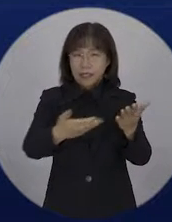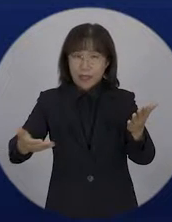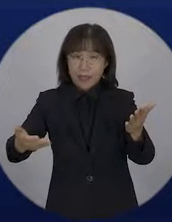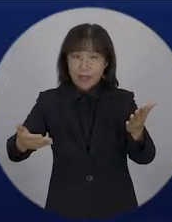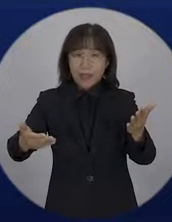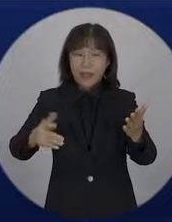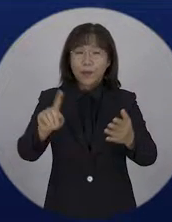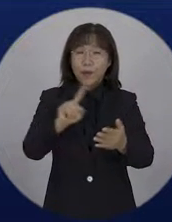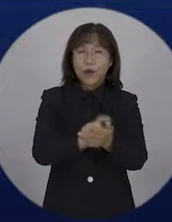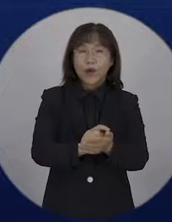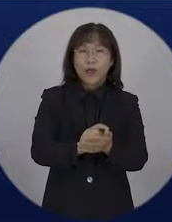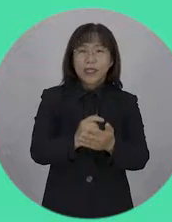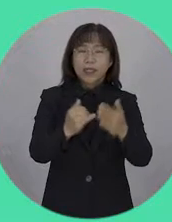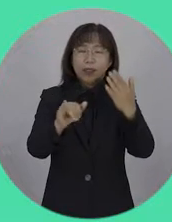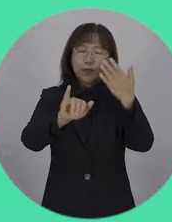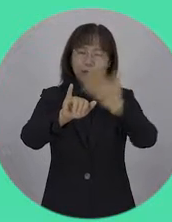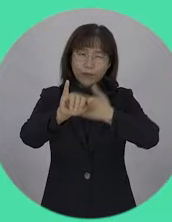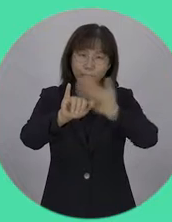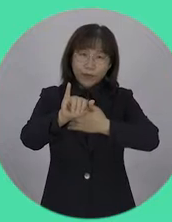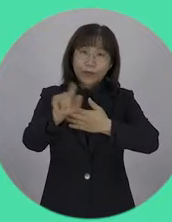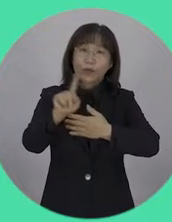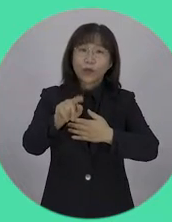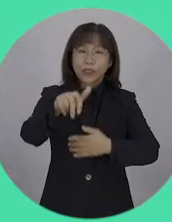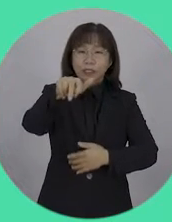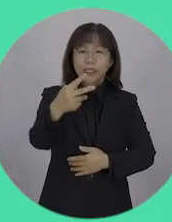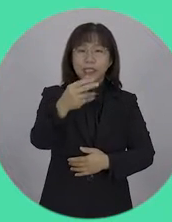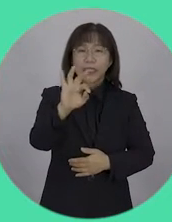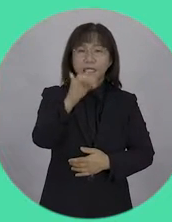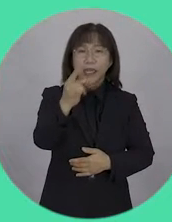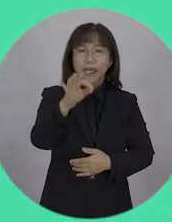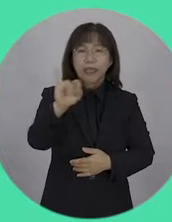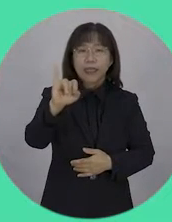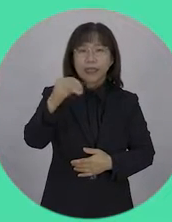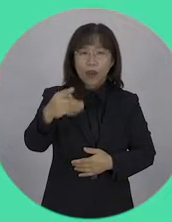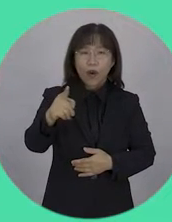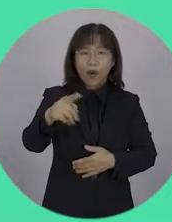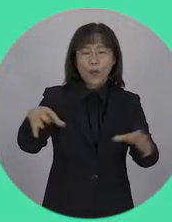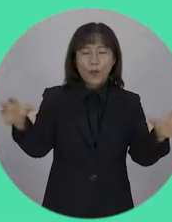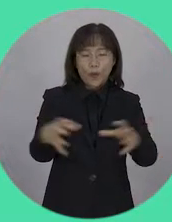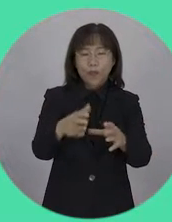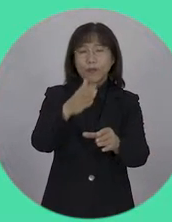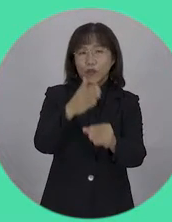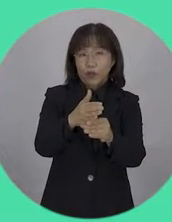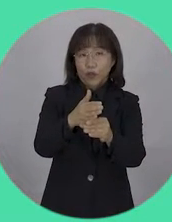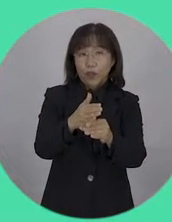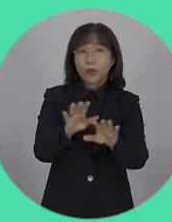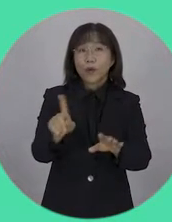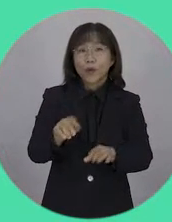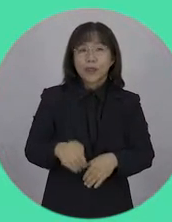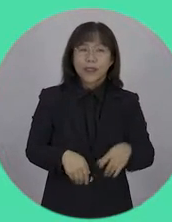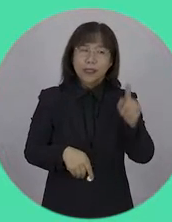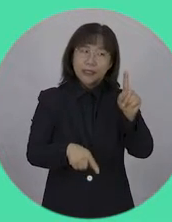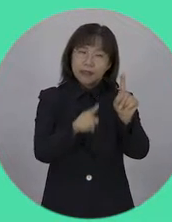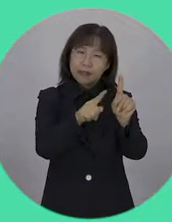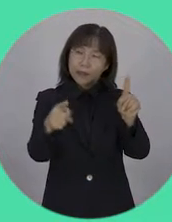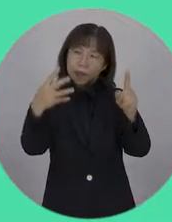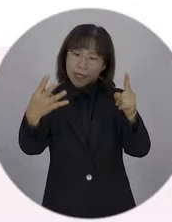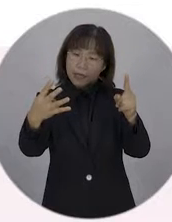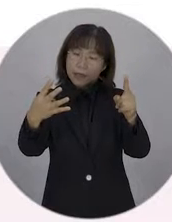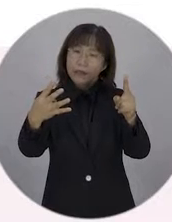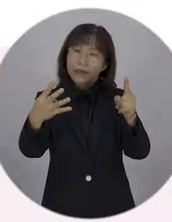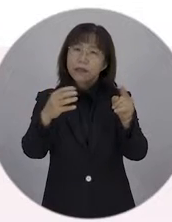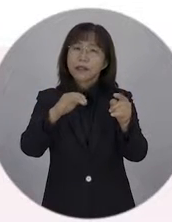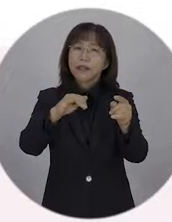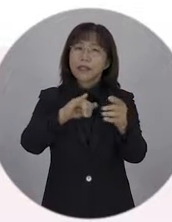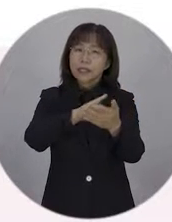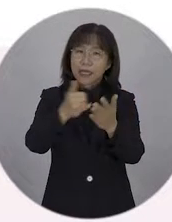강서영상크리에이터를 모집합니다. 이번 모집은 2022년에 활동한 크리에이터로써 1인에서 4인으로 구성된